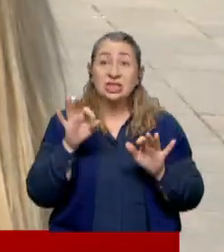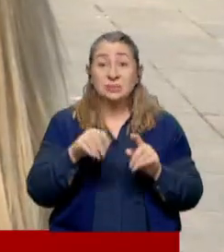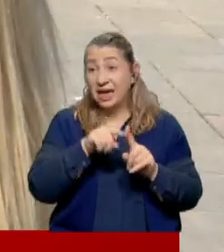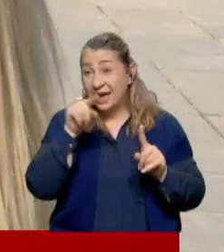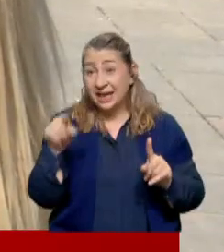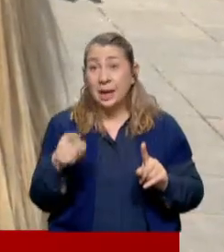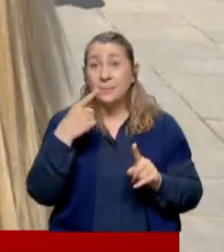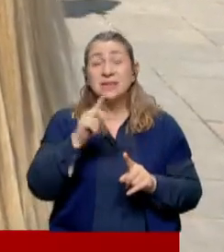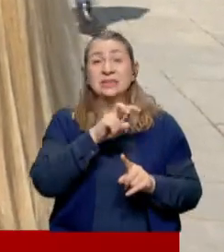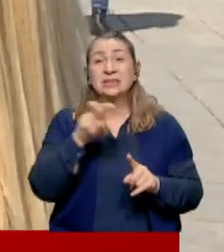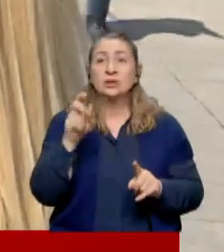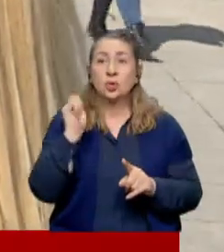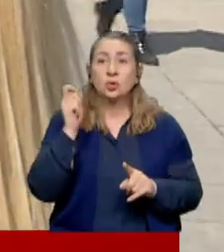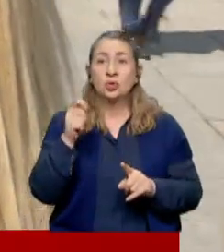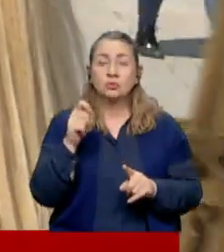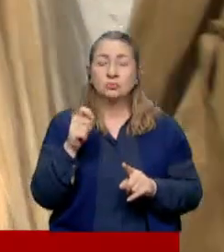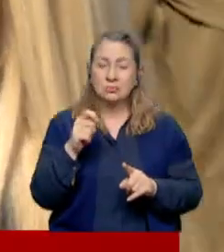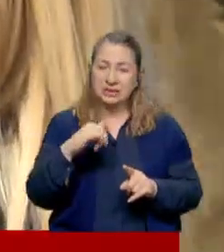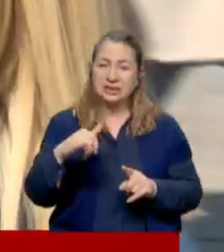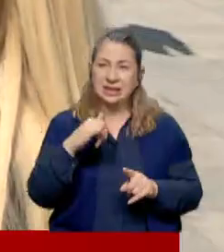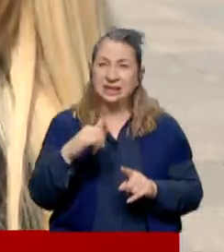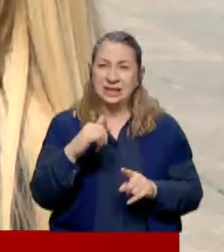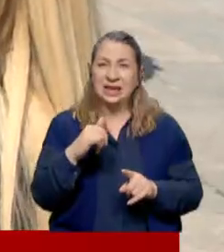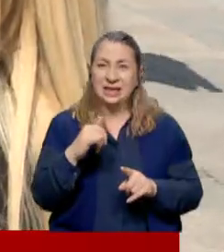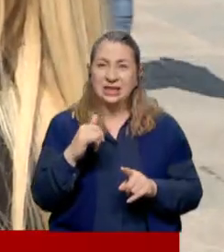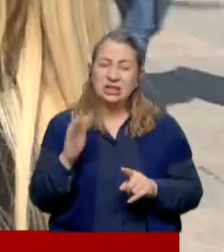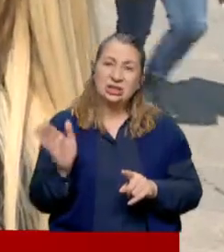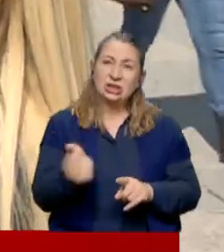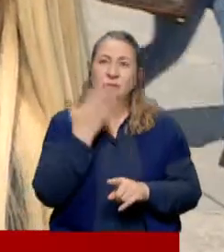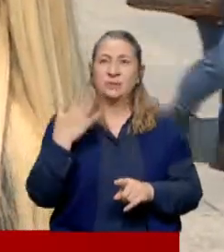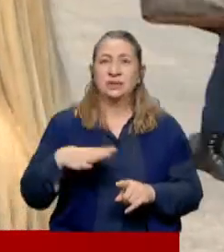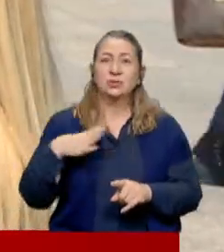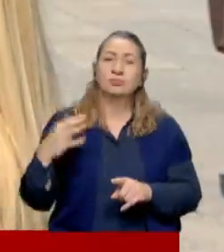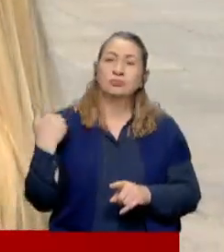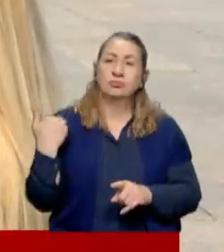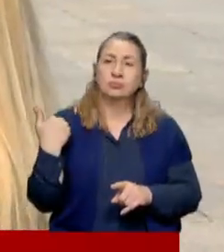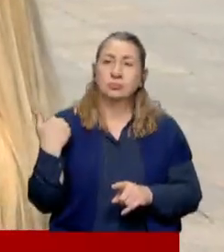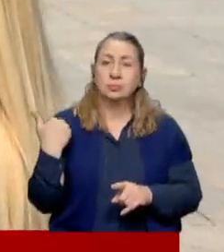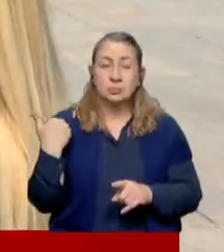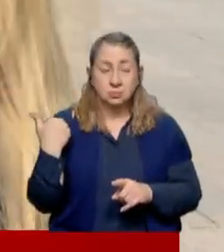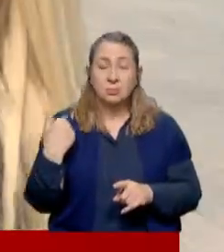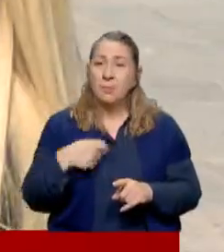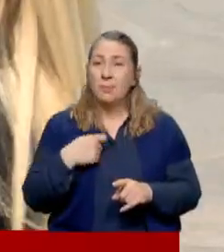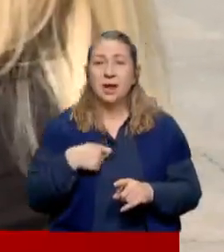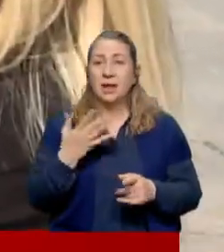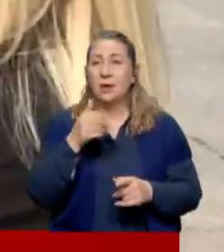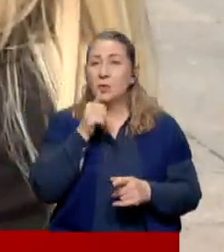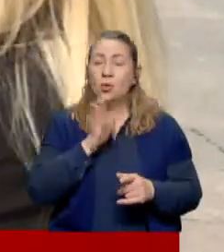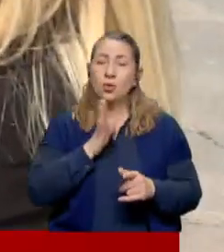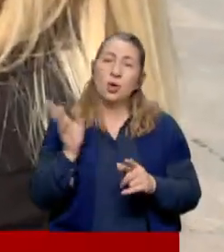kadar 1800 lira ödüyordum ama yakın zamanda çıkmamızı istiyorlar. Öyle mi? Bahane,